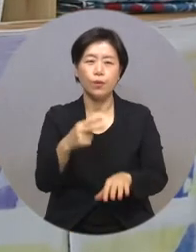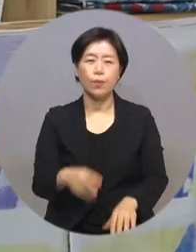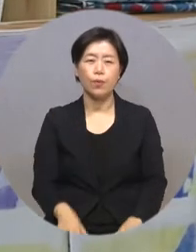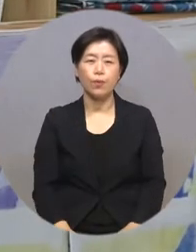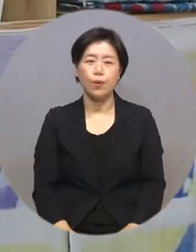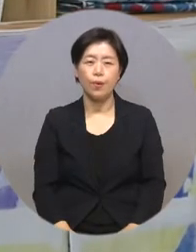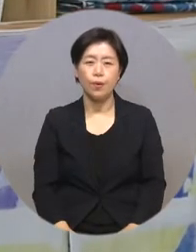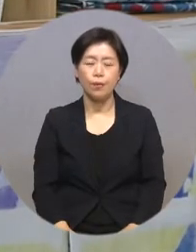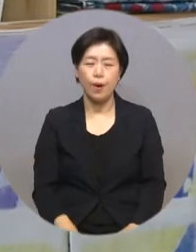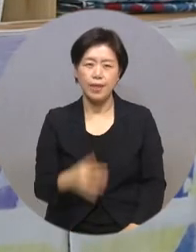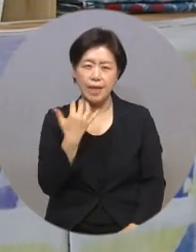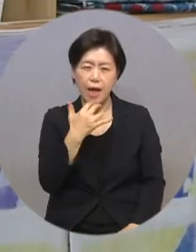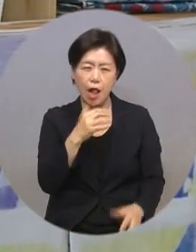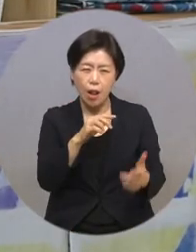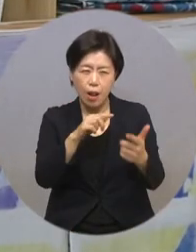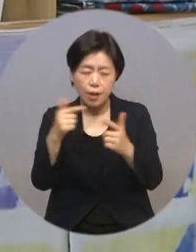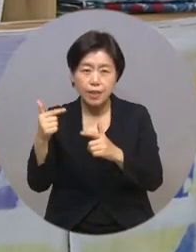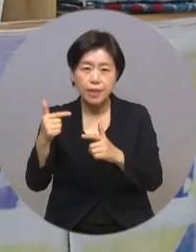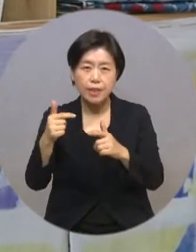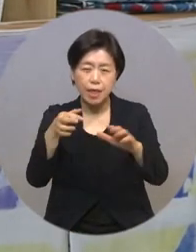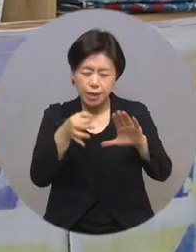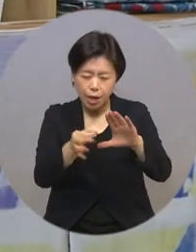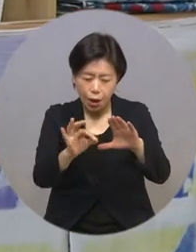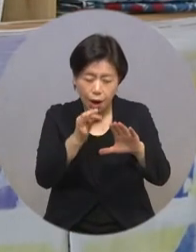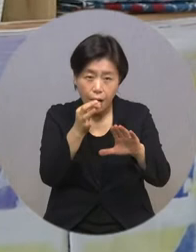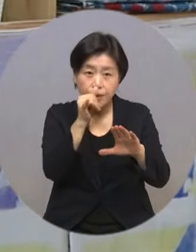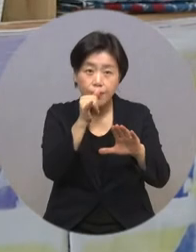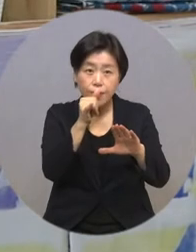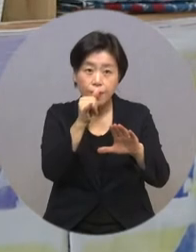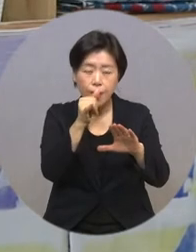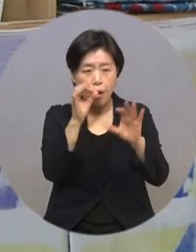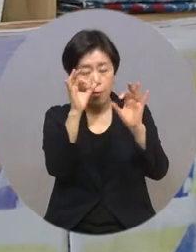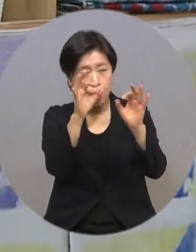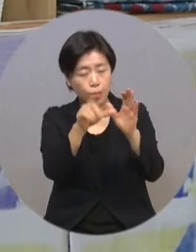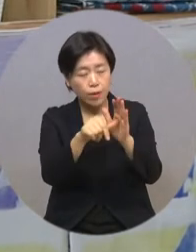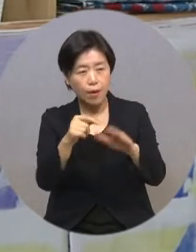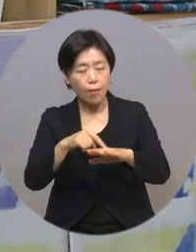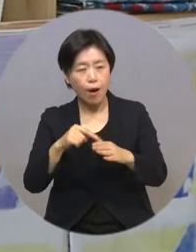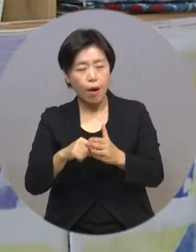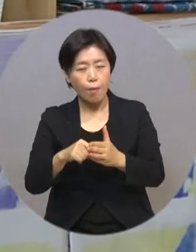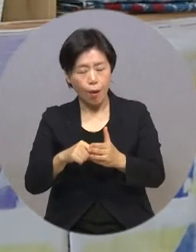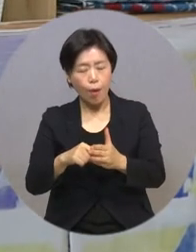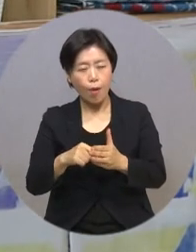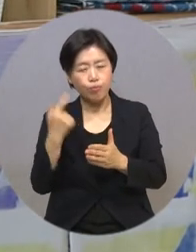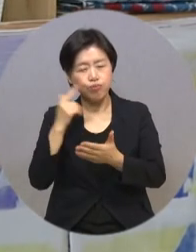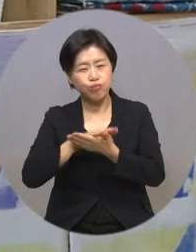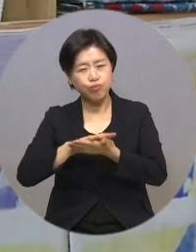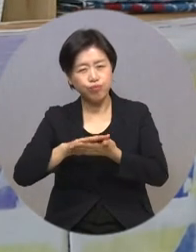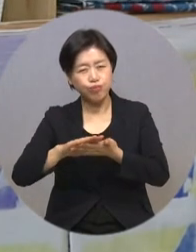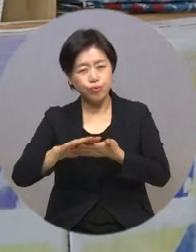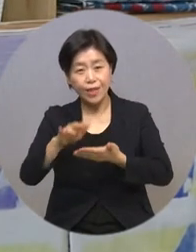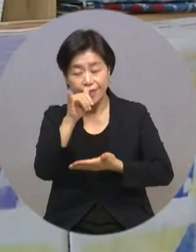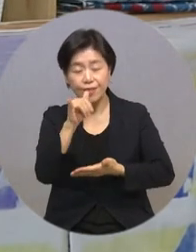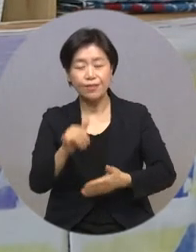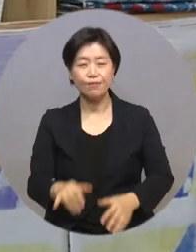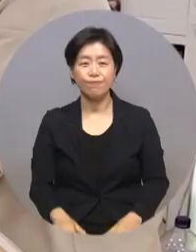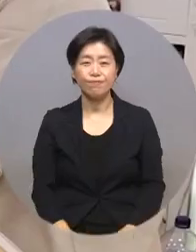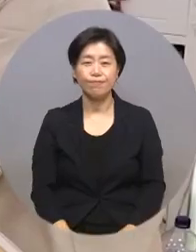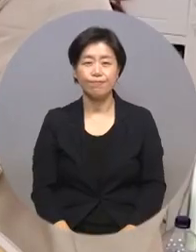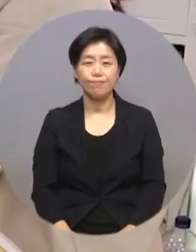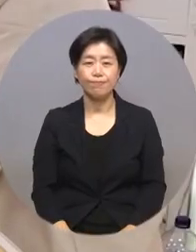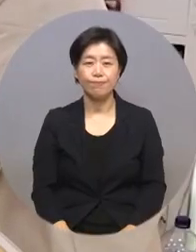수놓아진 작품들은 바쁜 일상을 잠시 내려놓고 마음의 은은한 향기를 전해져 힐링을 선사하고